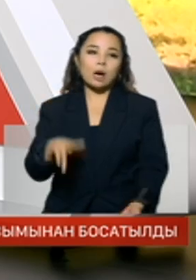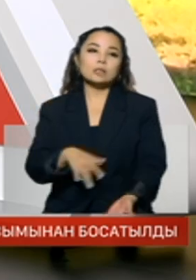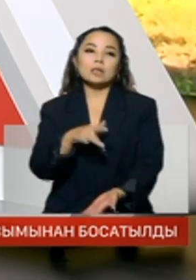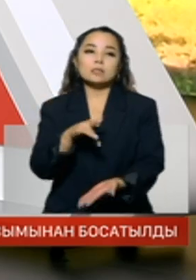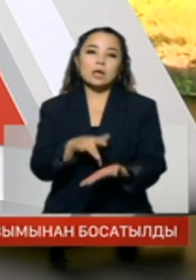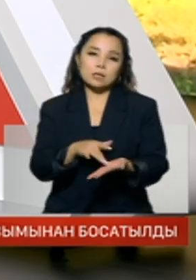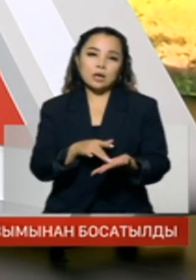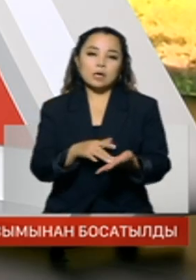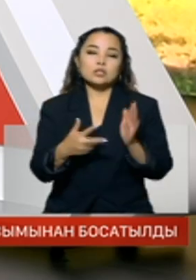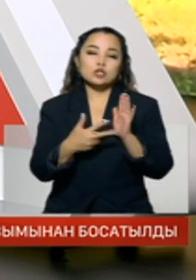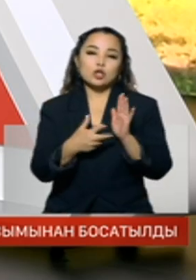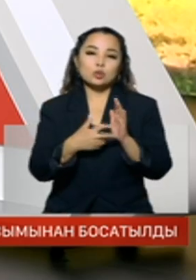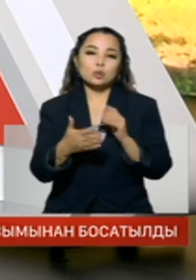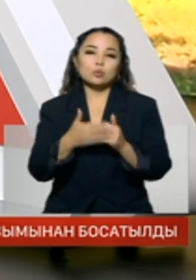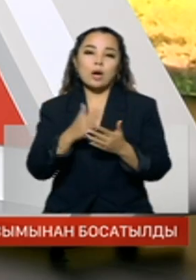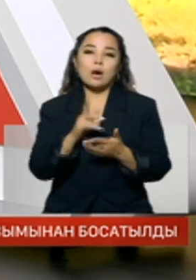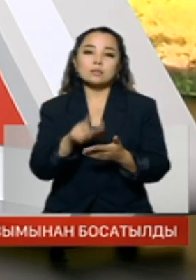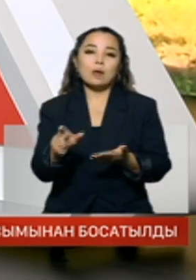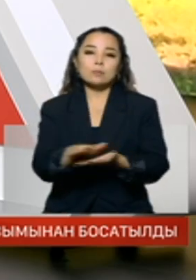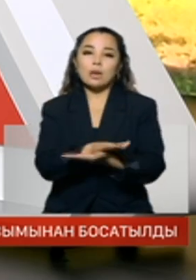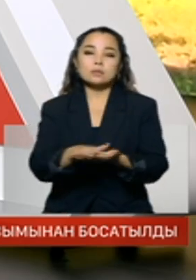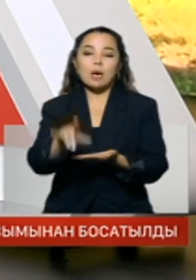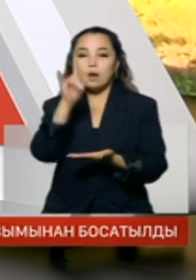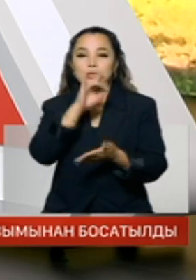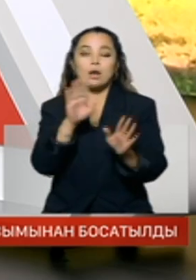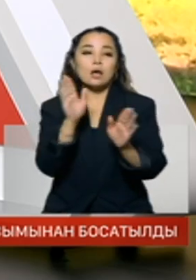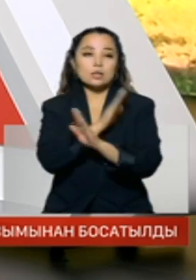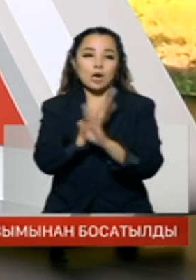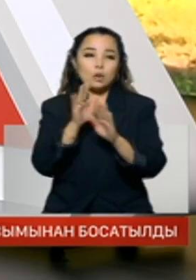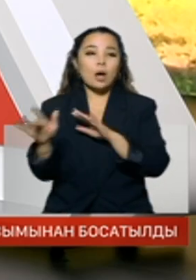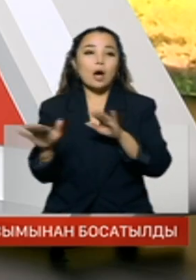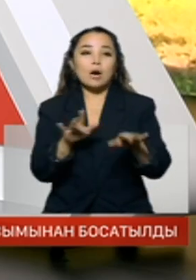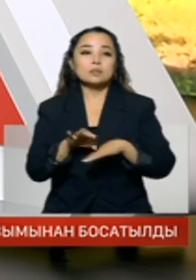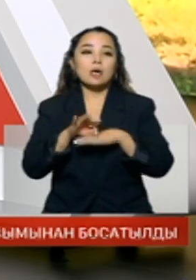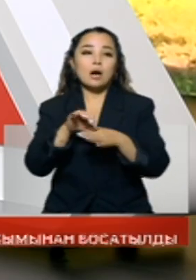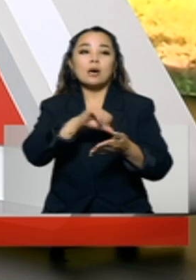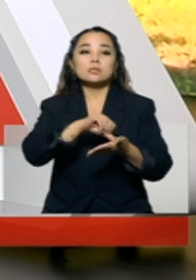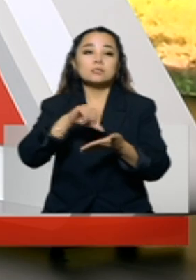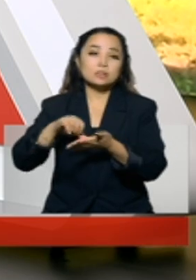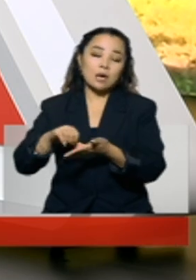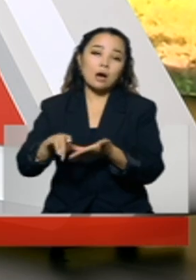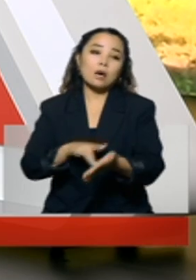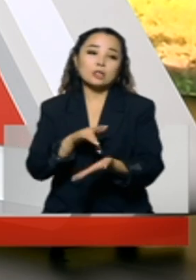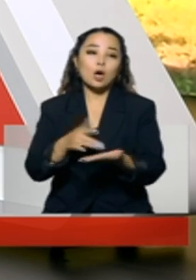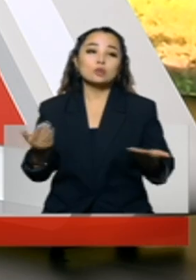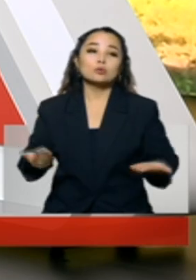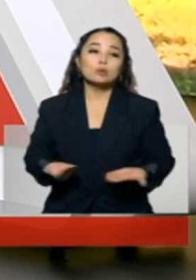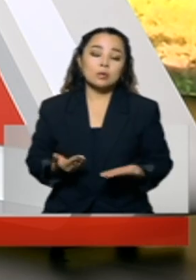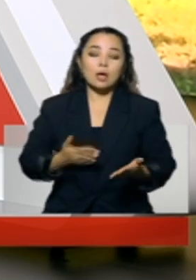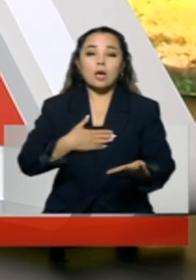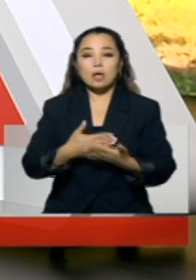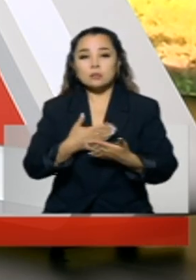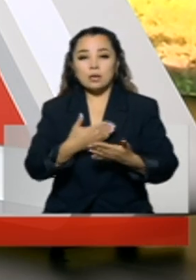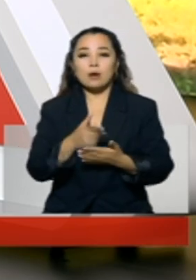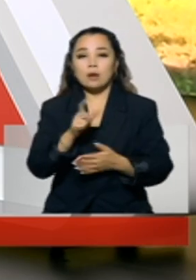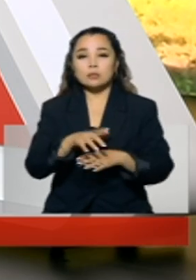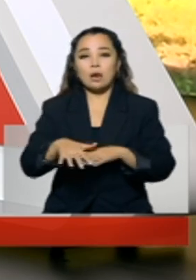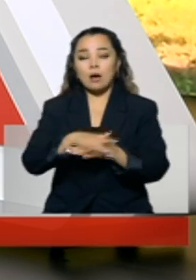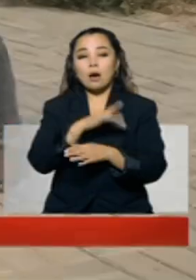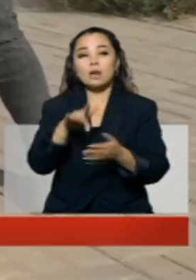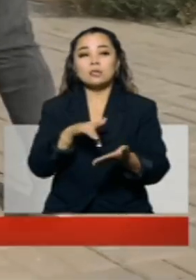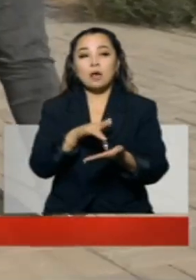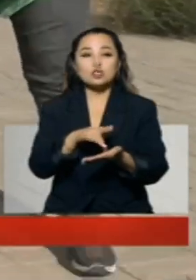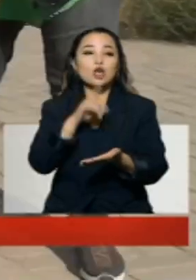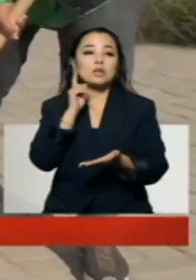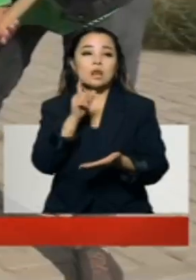Түркістан қаласында 800-ге жуық адам «Таза Қазақстан» экологиялық акциясына қатысты. Шахар тұрғындары мен экобесенділер, қала жастары,